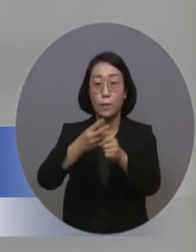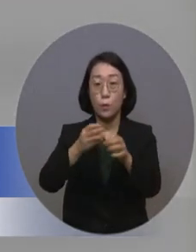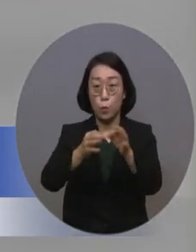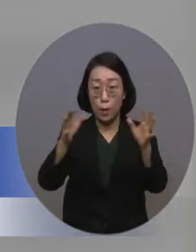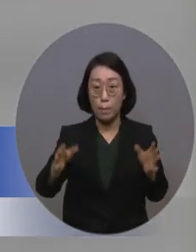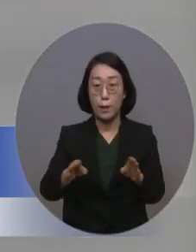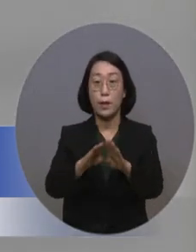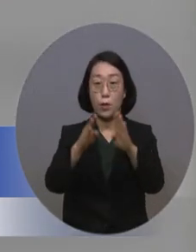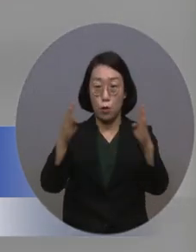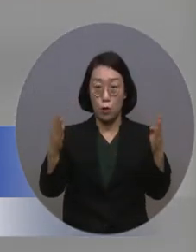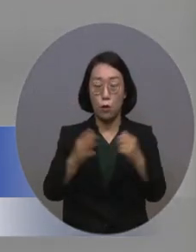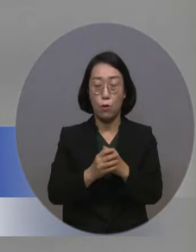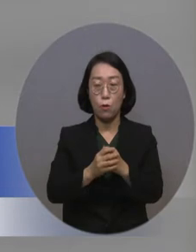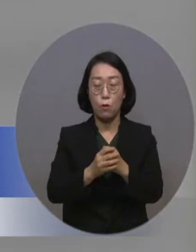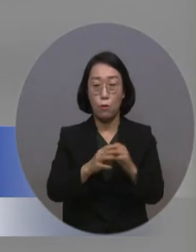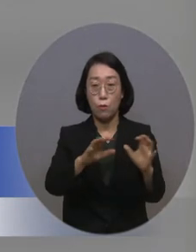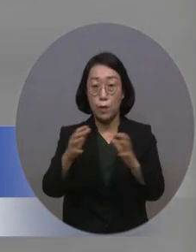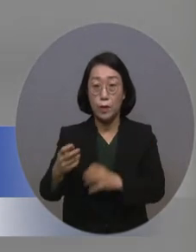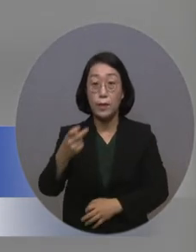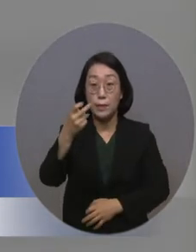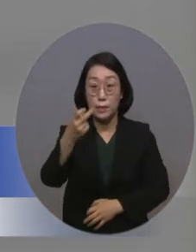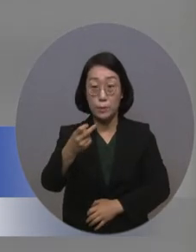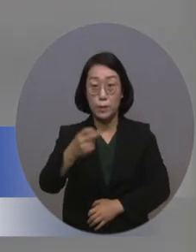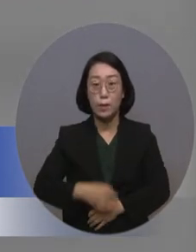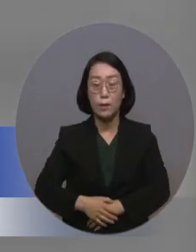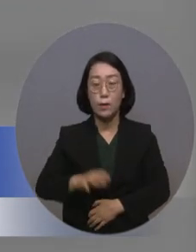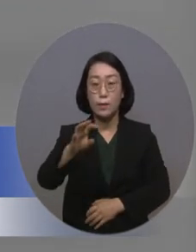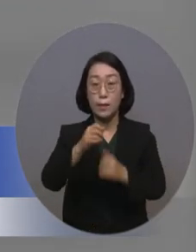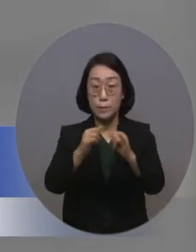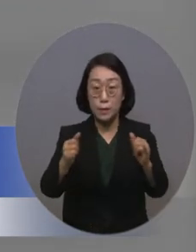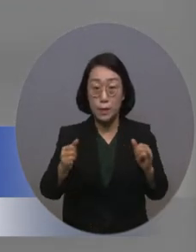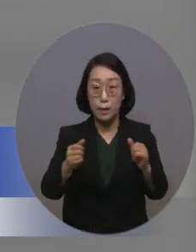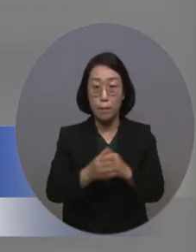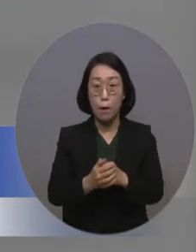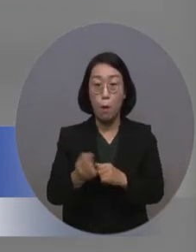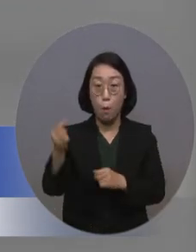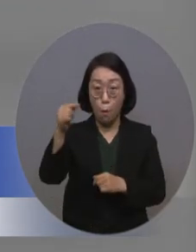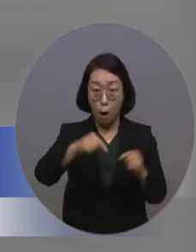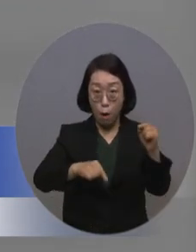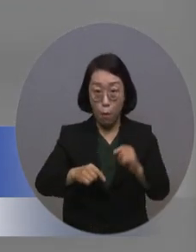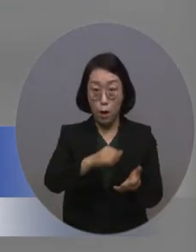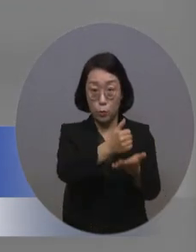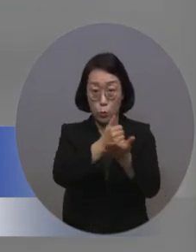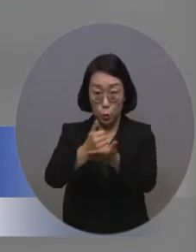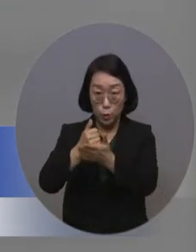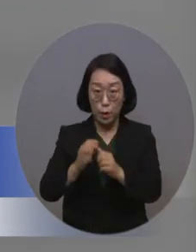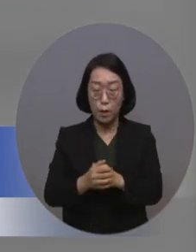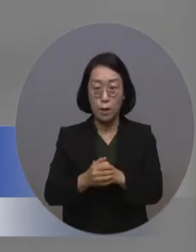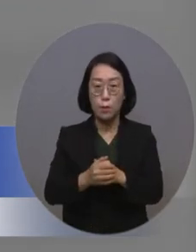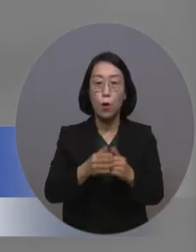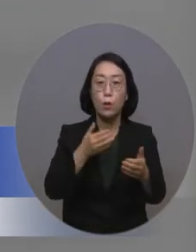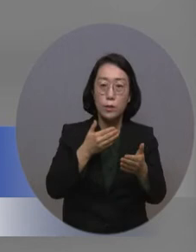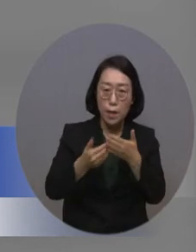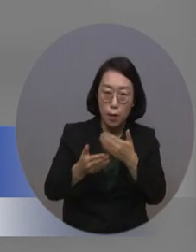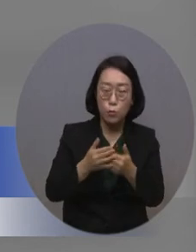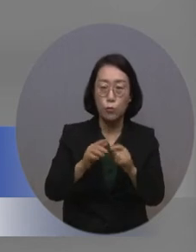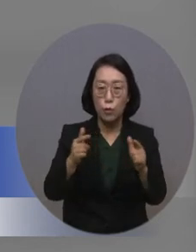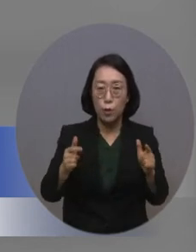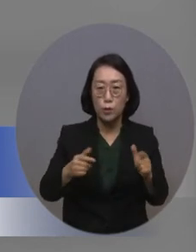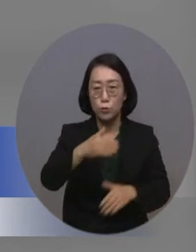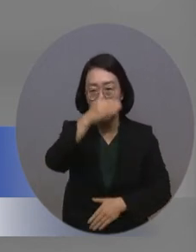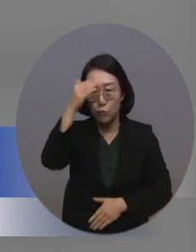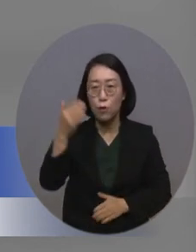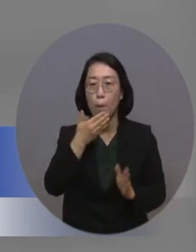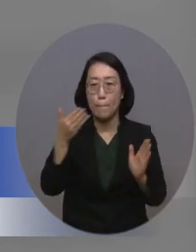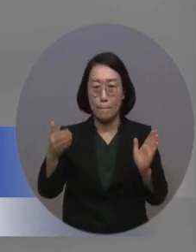캠프에서는 12개국 40여명의 청소년들이 스포츠 체험 활동과 국회의사당 방문 등 다채로운 시간을 가졌습니다